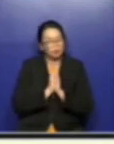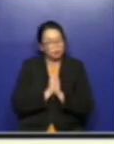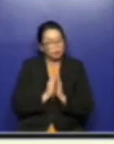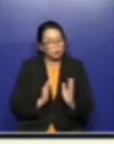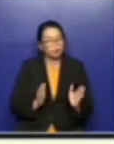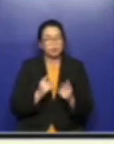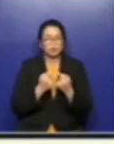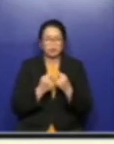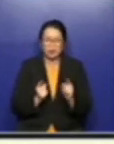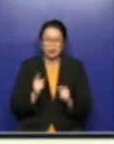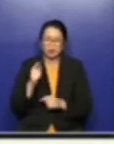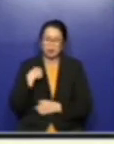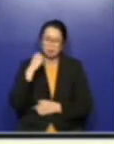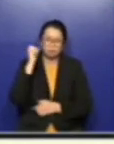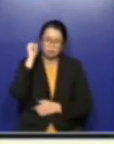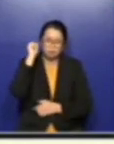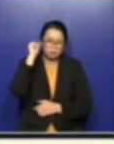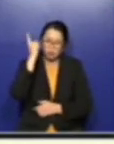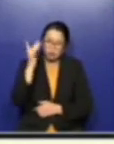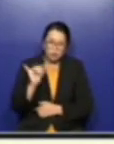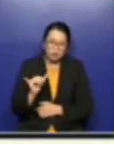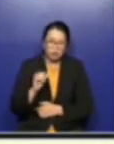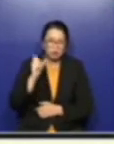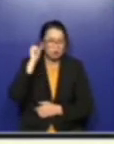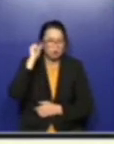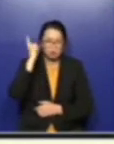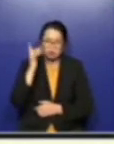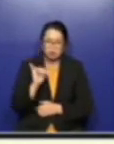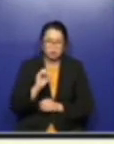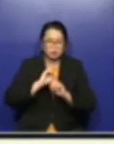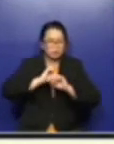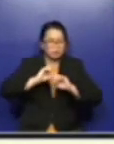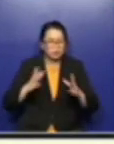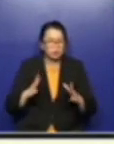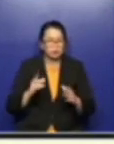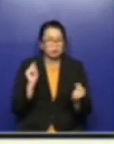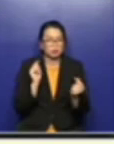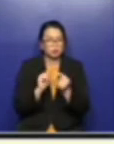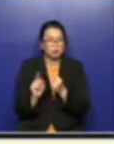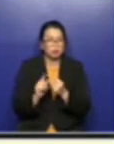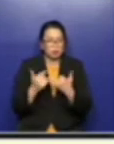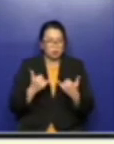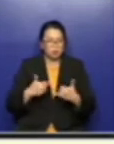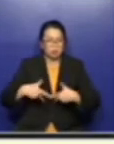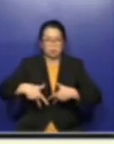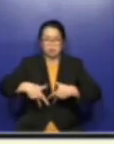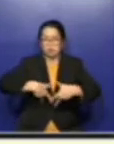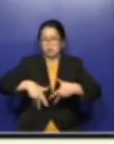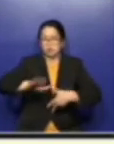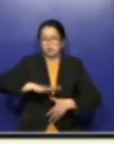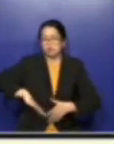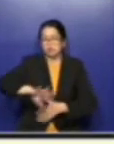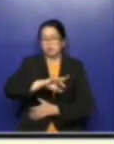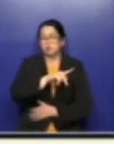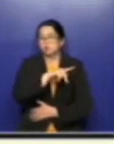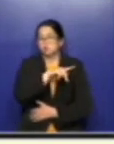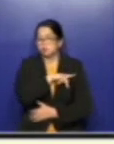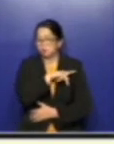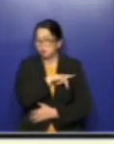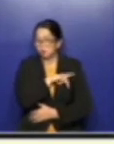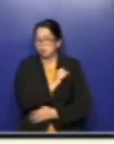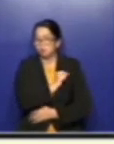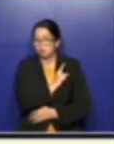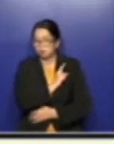เพียงแต่ผมยังไม่เข้าใจคำตอบของท่านคือตอนนี้ชาวพุทธทั้งประเทศพระภิกษุสงฆ์สามเณ